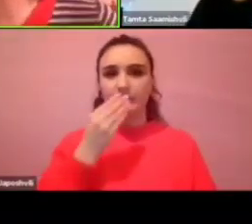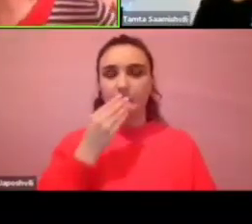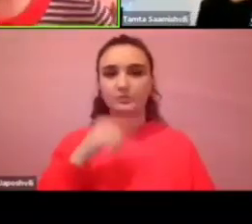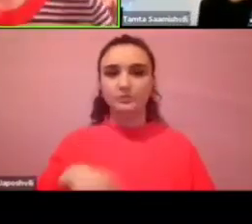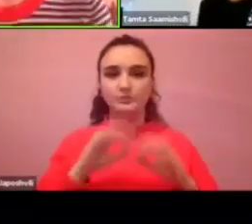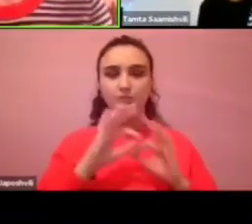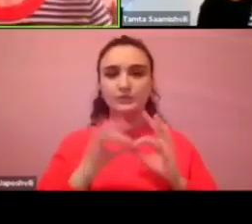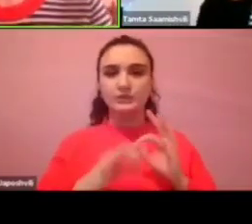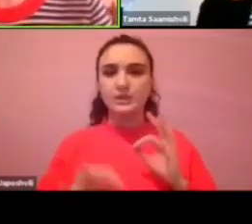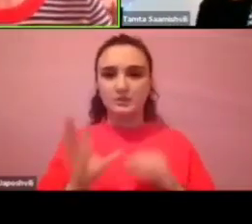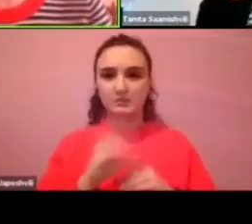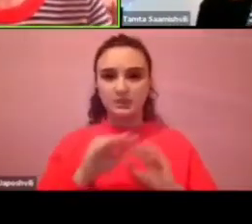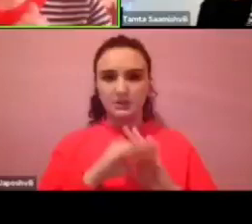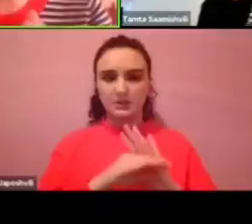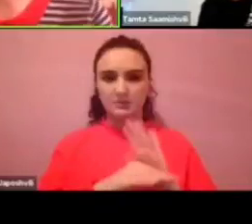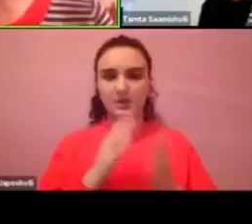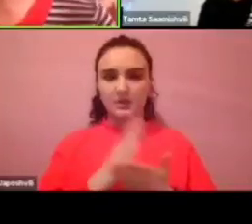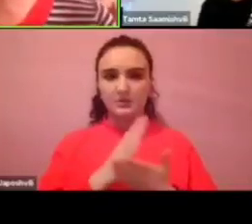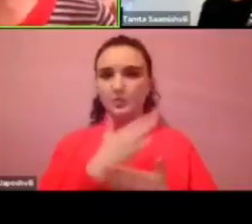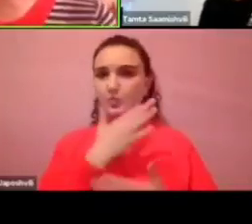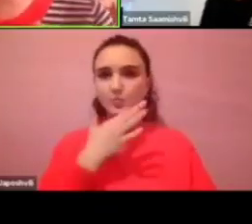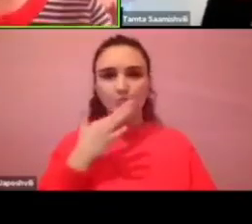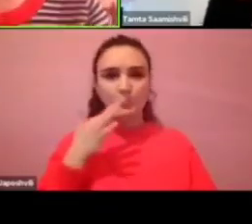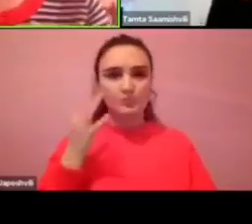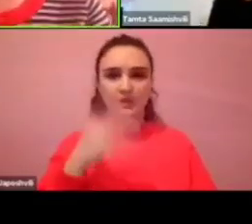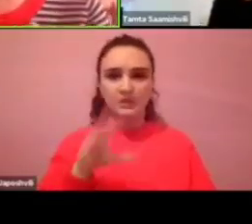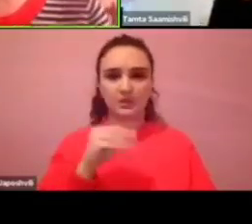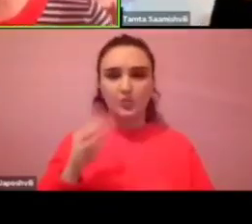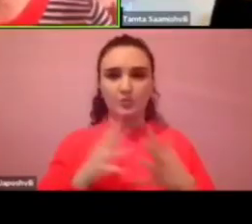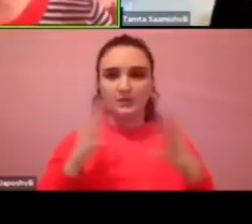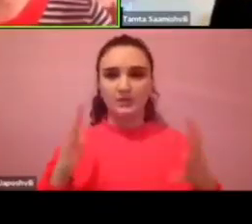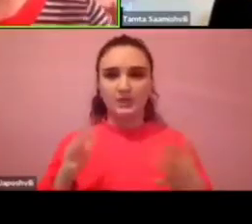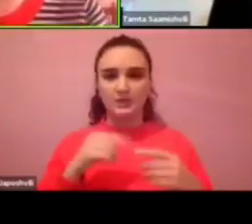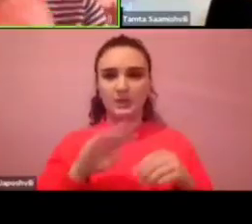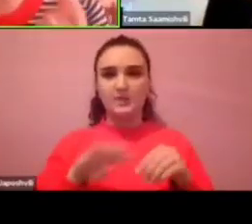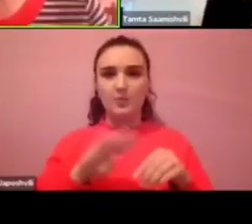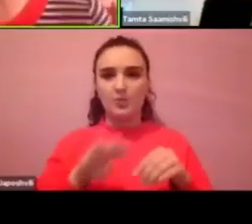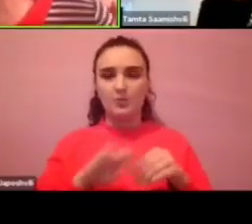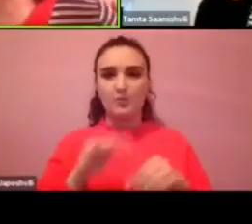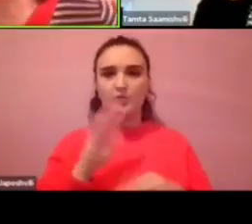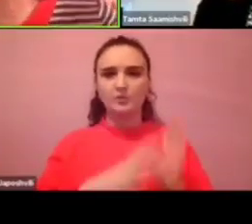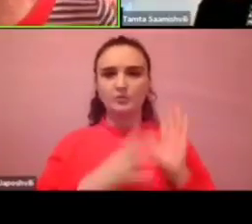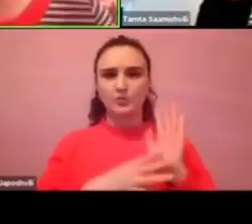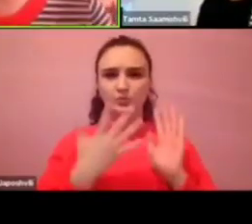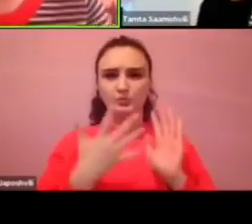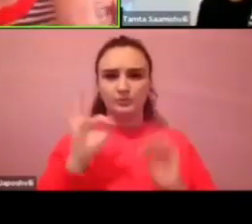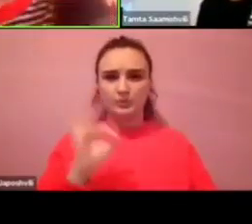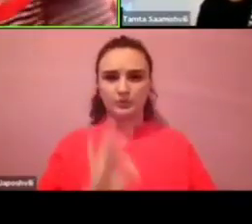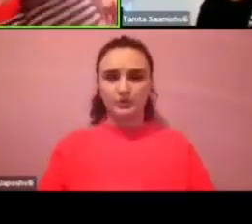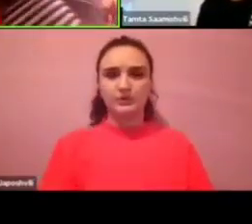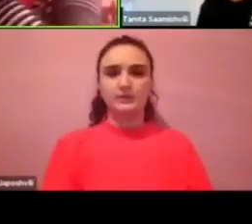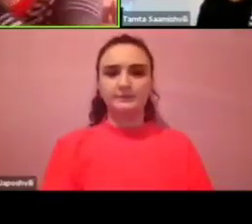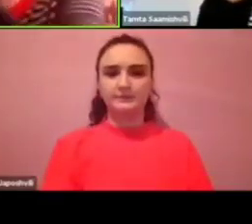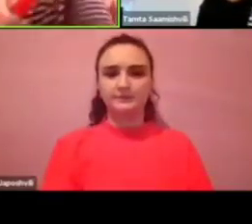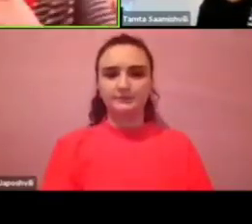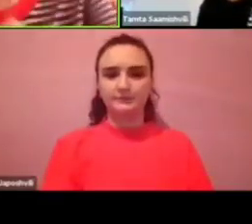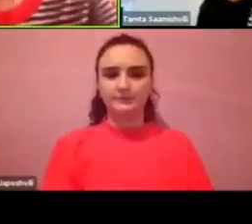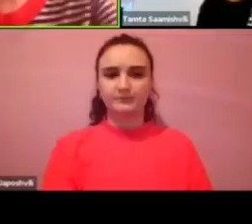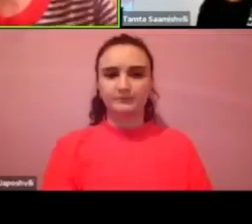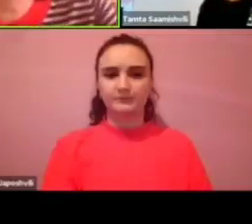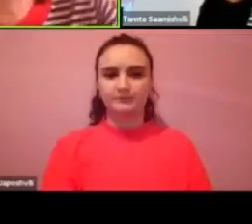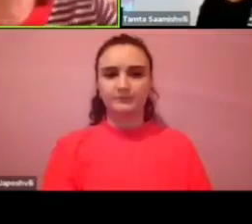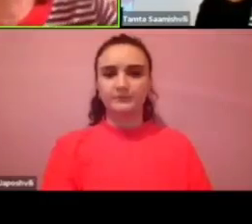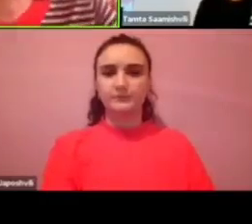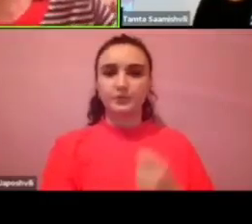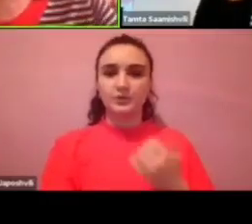მომნელებელი სისტემიდან ხდება უმეტესი გამომუშავება. ნახეთ, 95% თამთა თუ